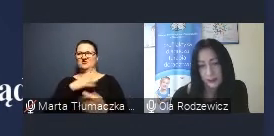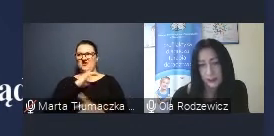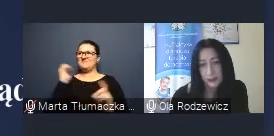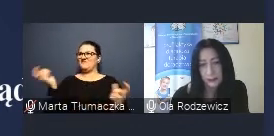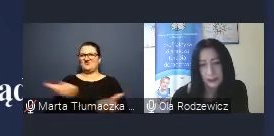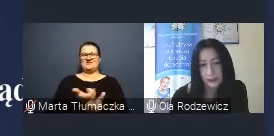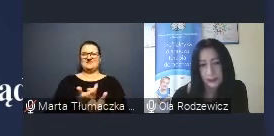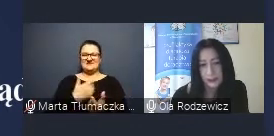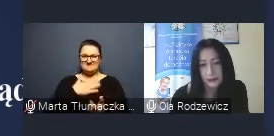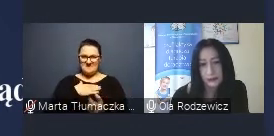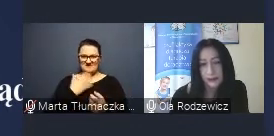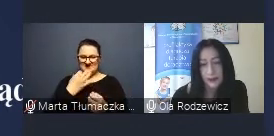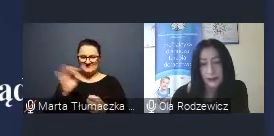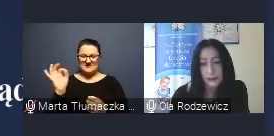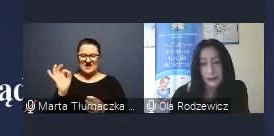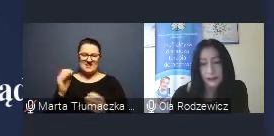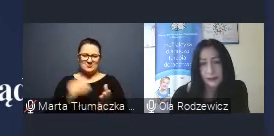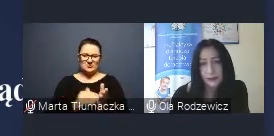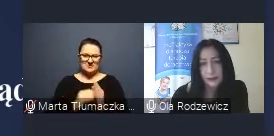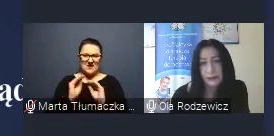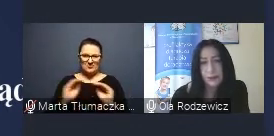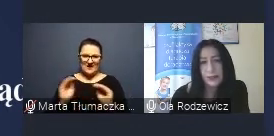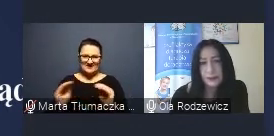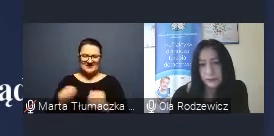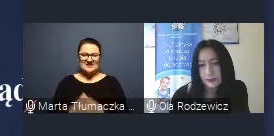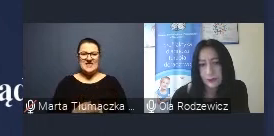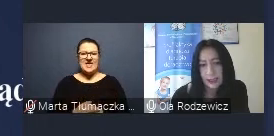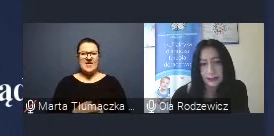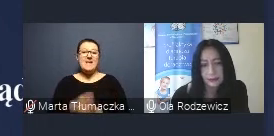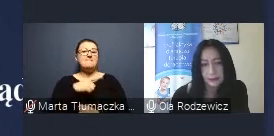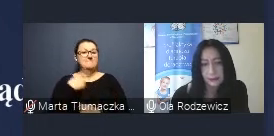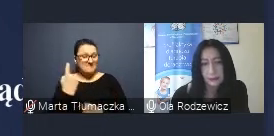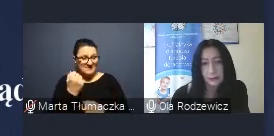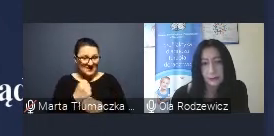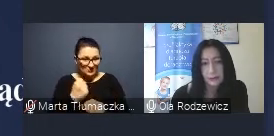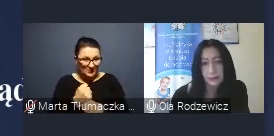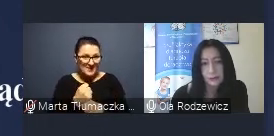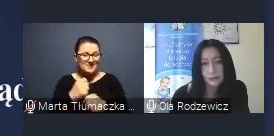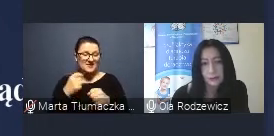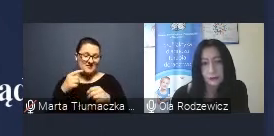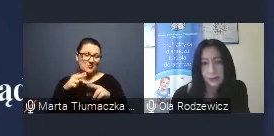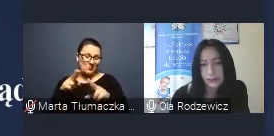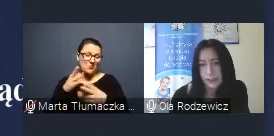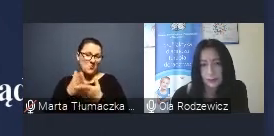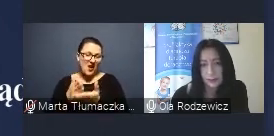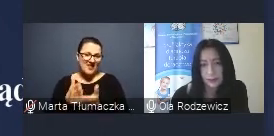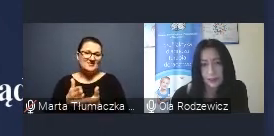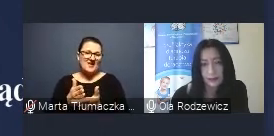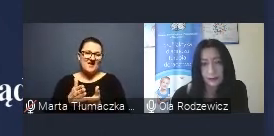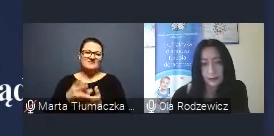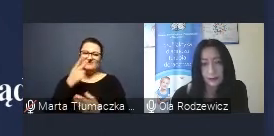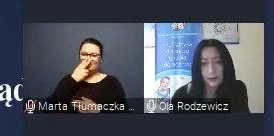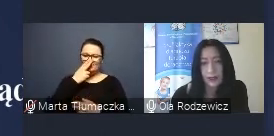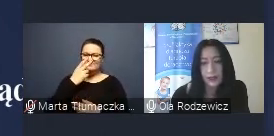o specjalnych potrzebach edukacyjnych. I my, pracownicy poradni, to, co szczególnie nas